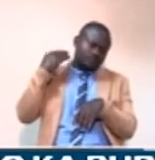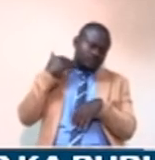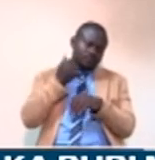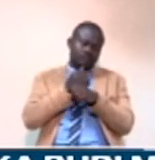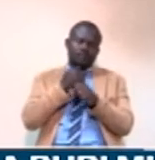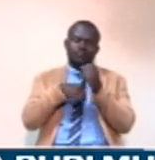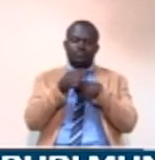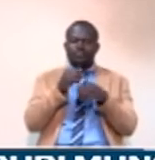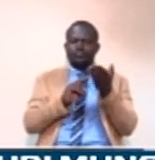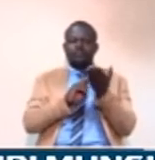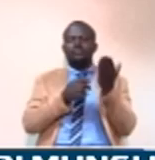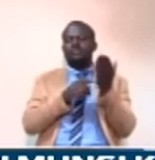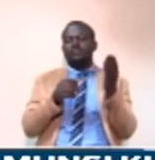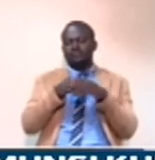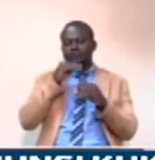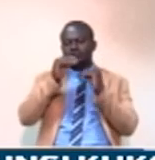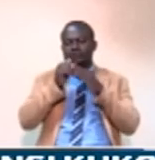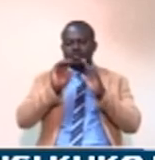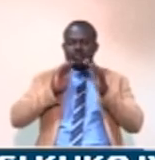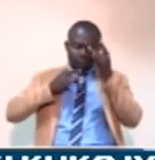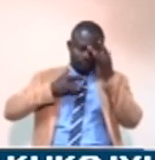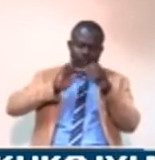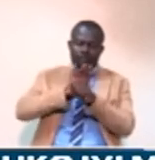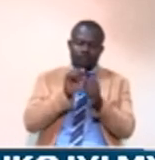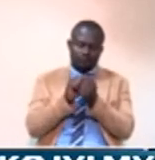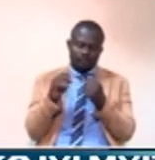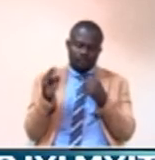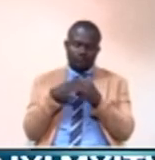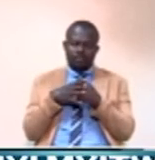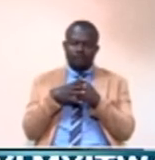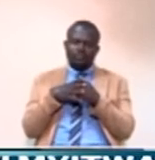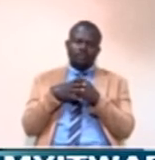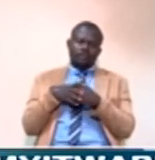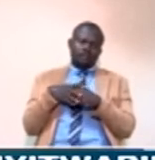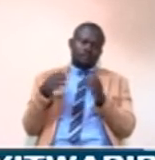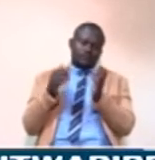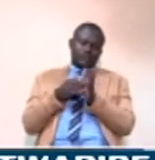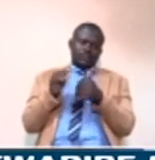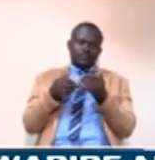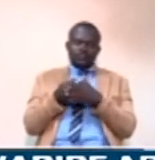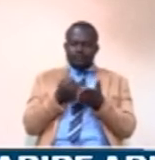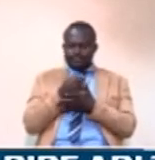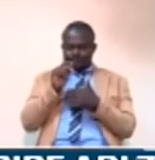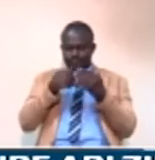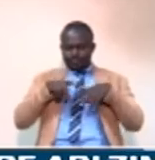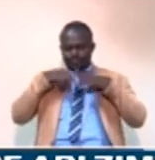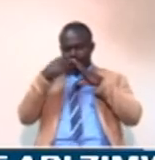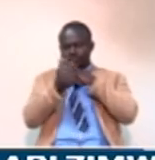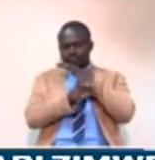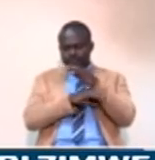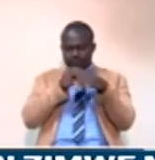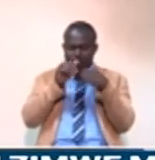cyakozwe hifashishijwe ikoranabuhanga mu rwego rwo kwirinda icyorezo cya COVID-19, bikaba rero byanatumye n'abari hanze y'u Rwanda